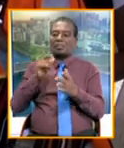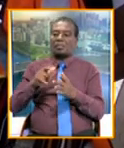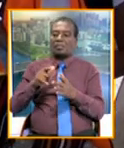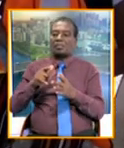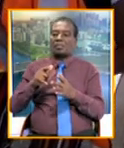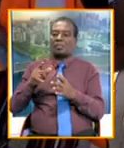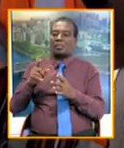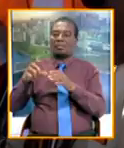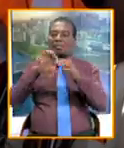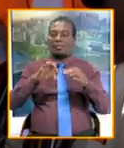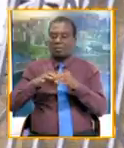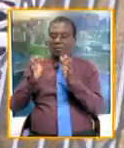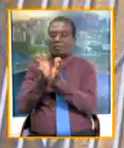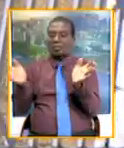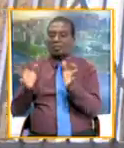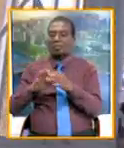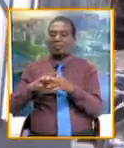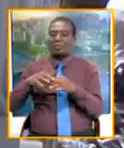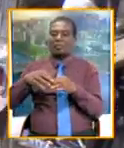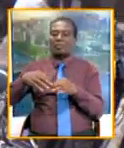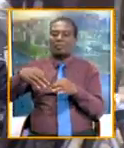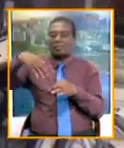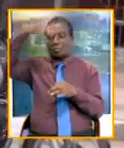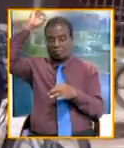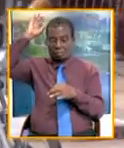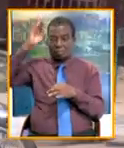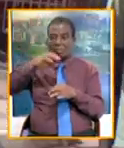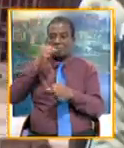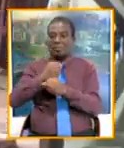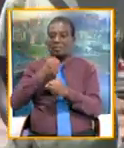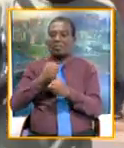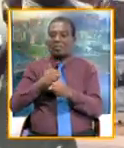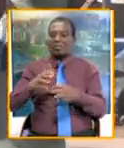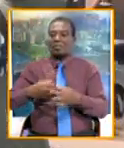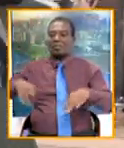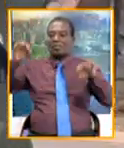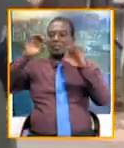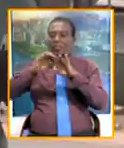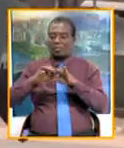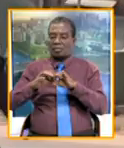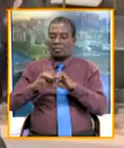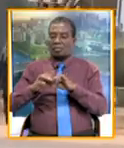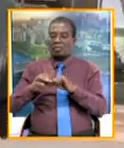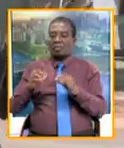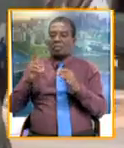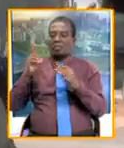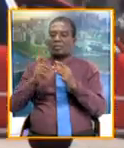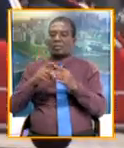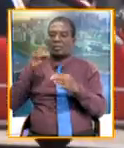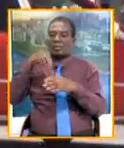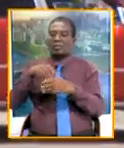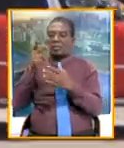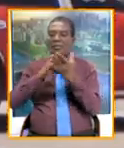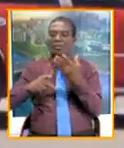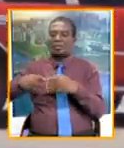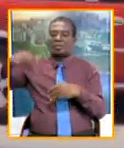département de Ferkessédougou lui-même qui mène l'opération. Une opération en valeur du lancement du RGPH 2021 dans cette